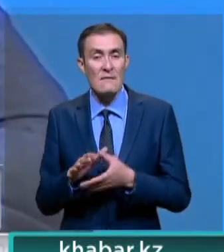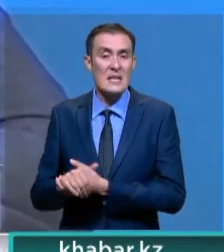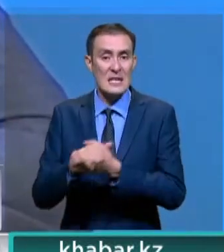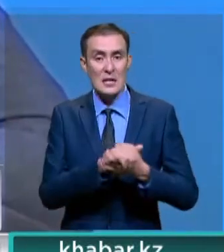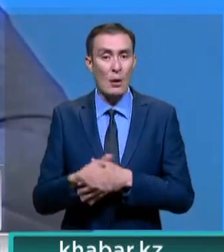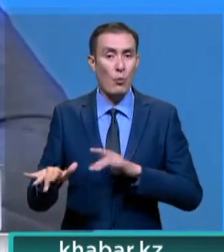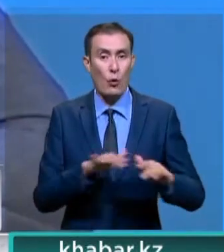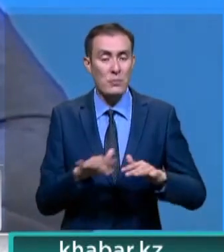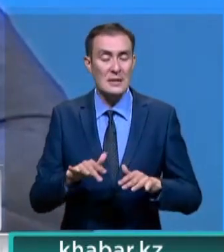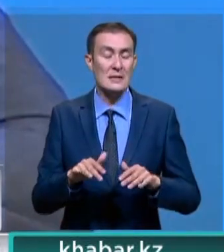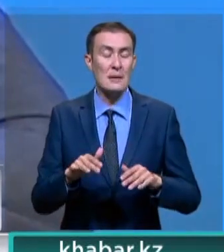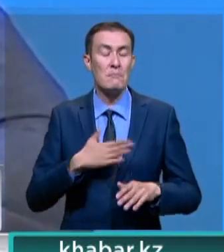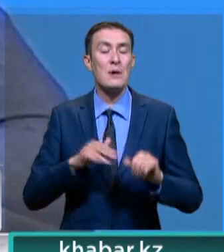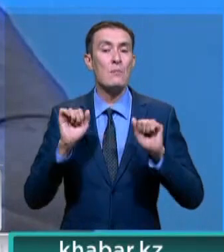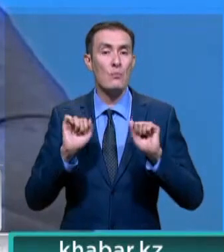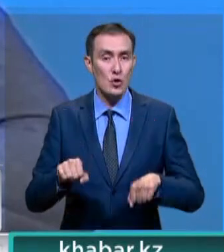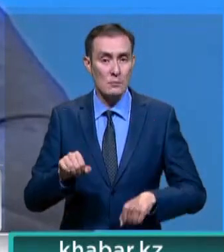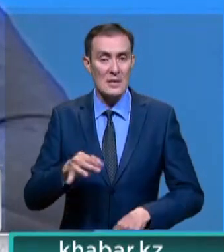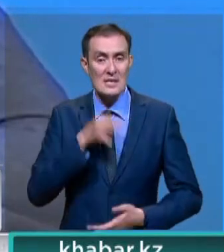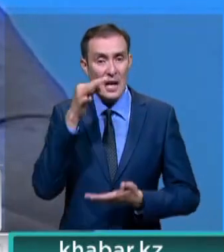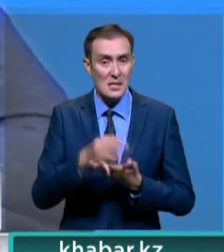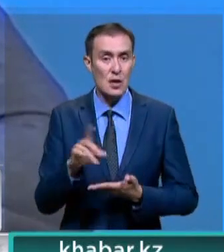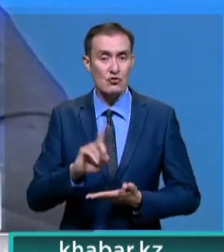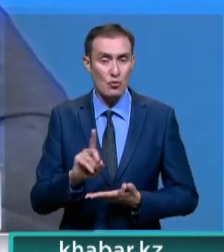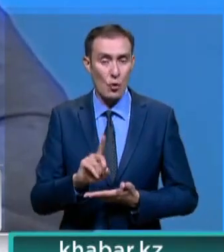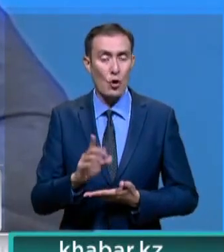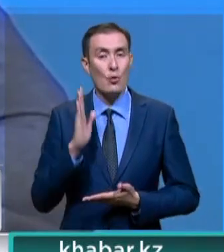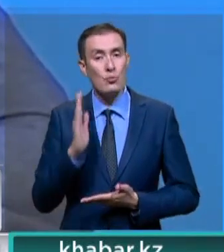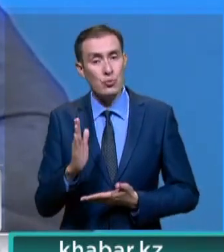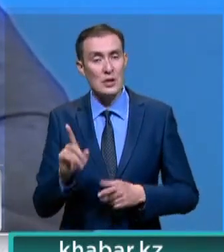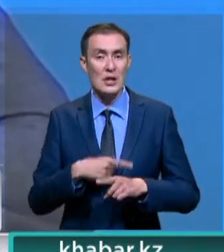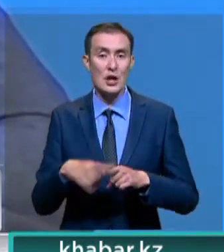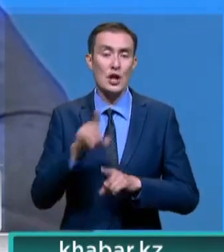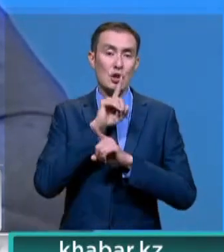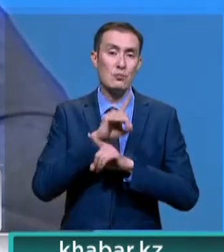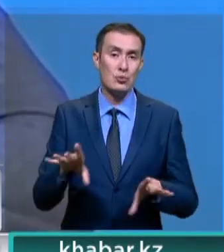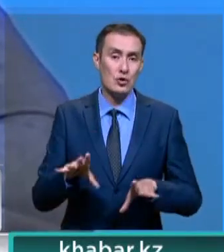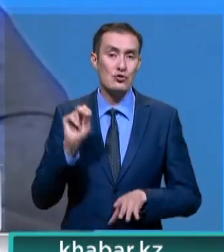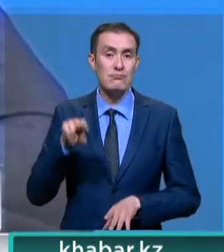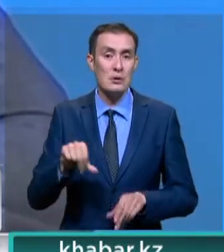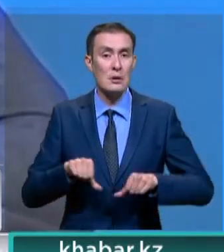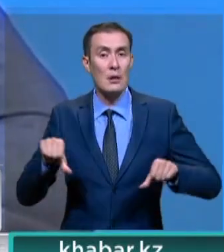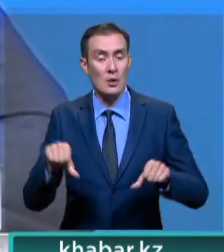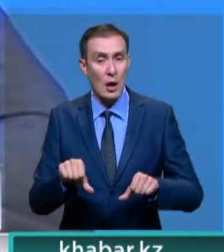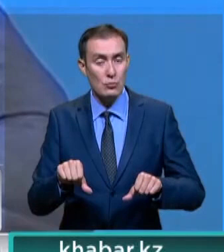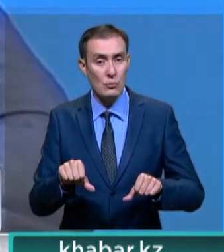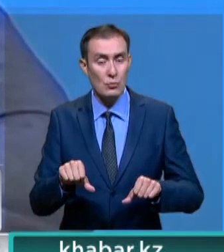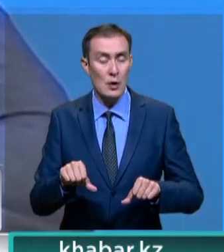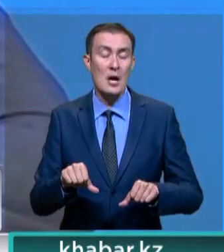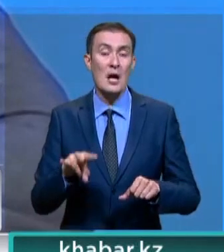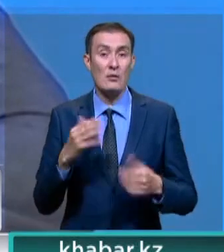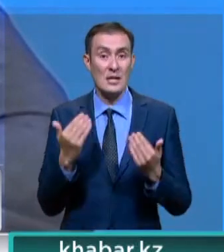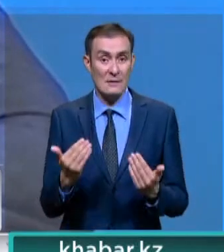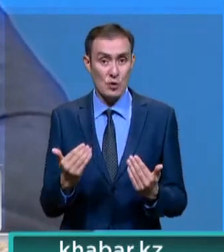комплексе мероприятий мы сможем говорить, что будет ли, не будет локдаун. На